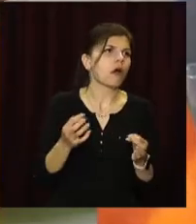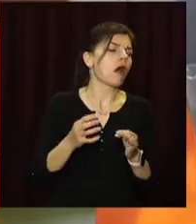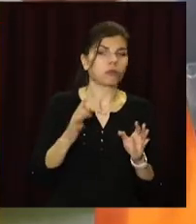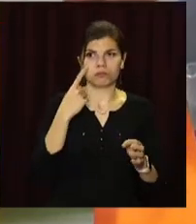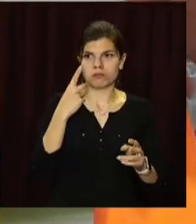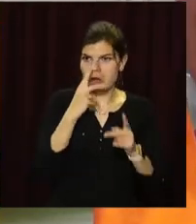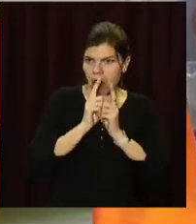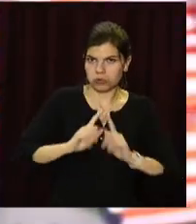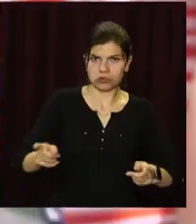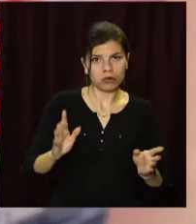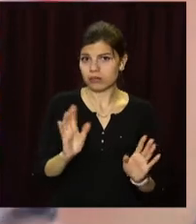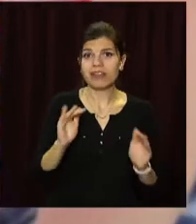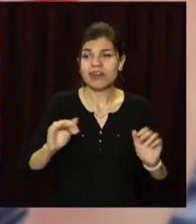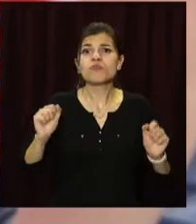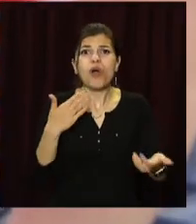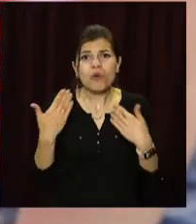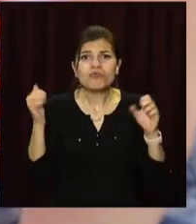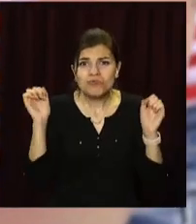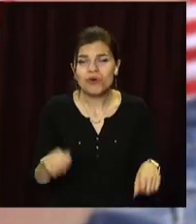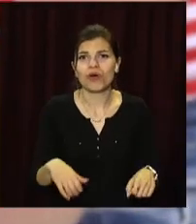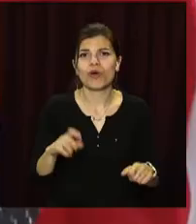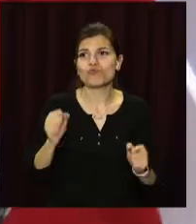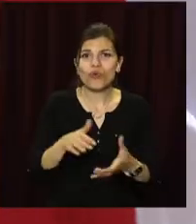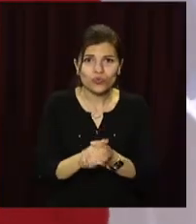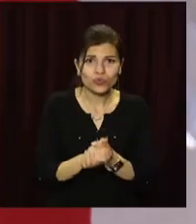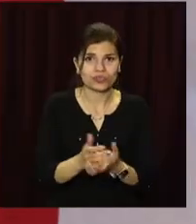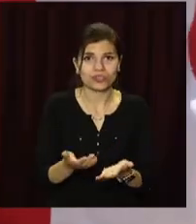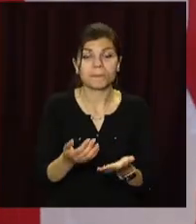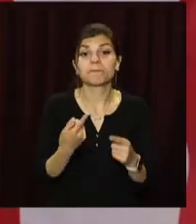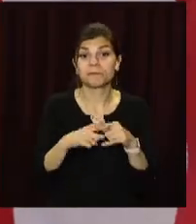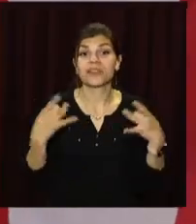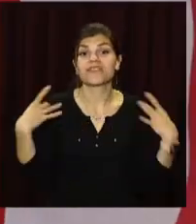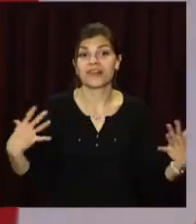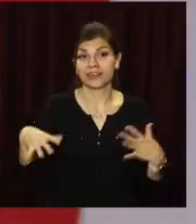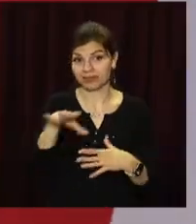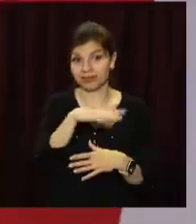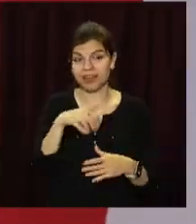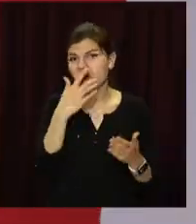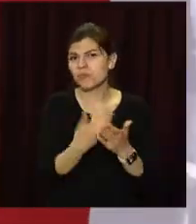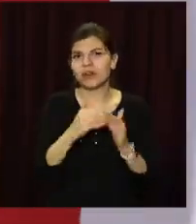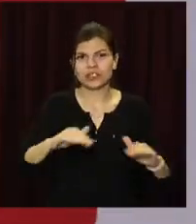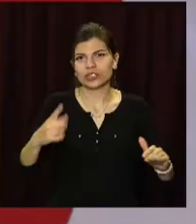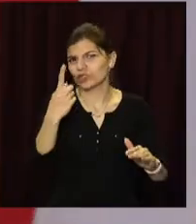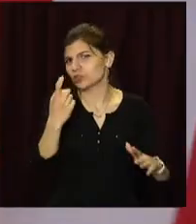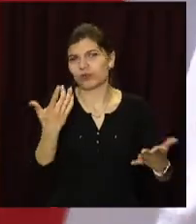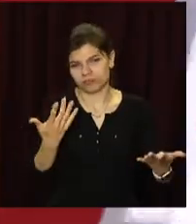да, а це ті діти, з якими можна спілкуватися, з якими можна дружити. Загалом на святі розважили понад сотню дітей.